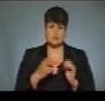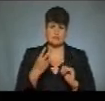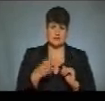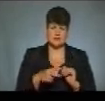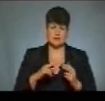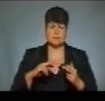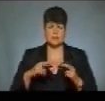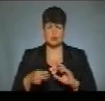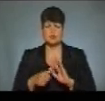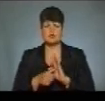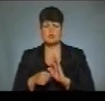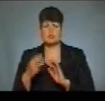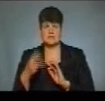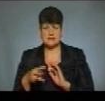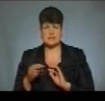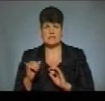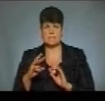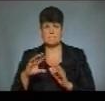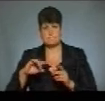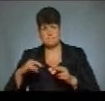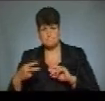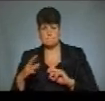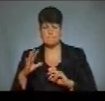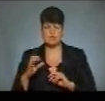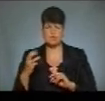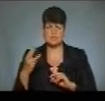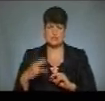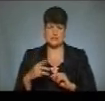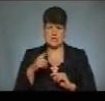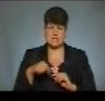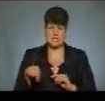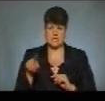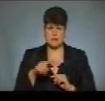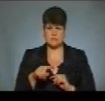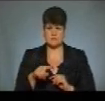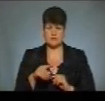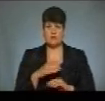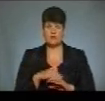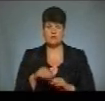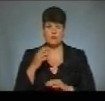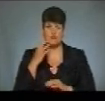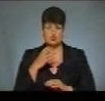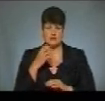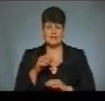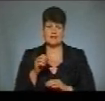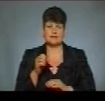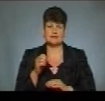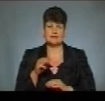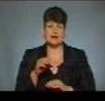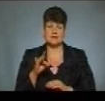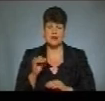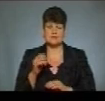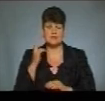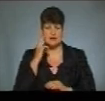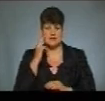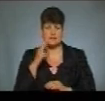переходить на 630 і на 530. Гарячої води не буде на вулицях Пушкіна, Тарнавського, Чалдаєва, Київська,